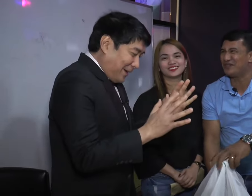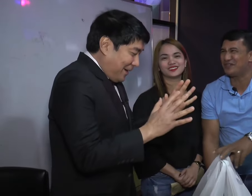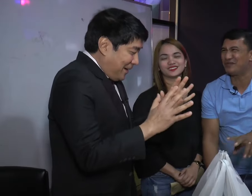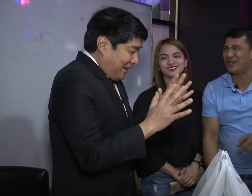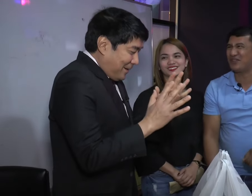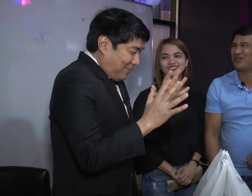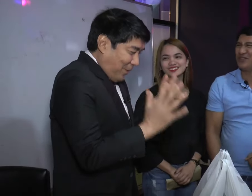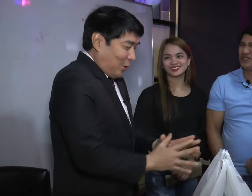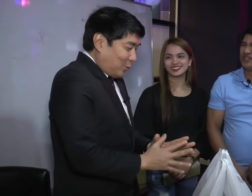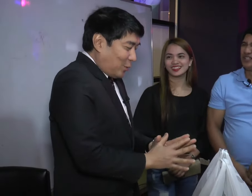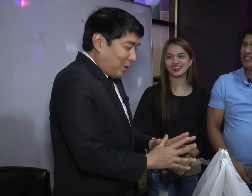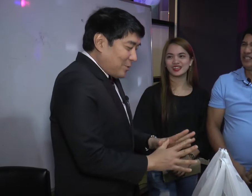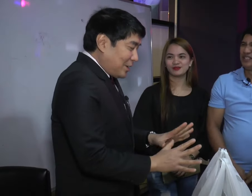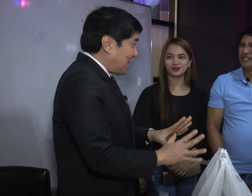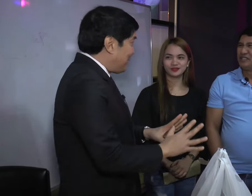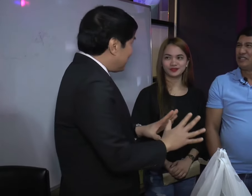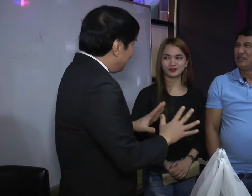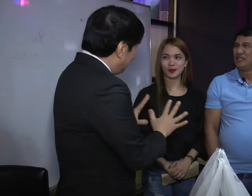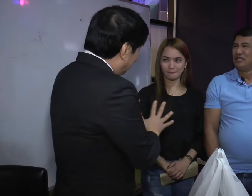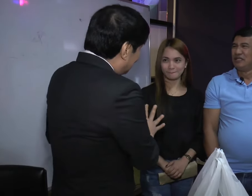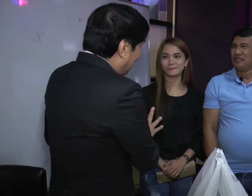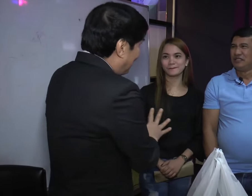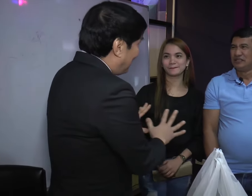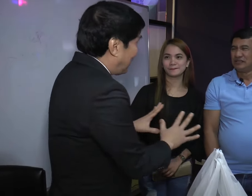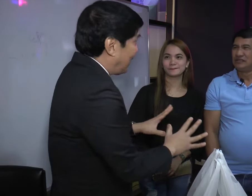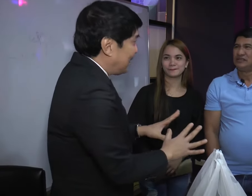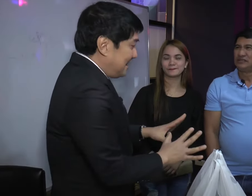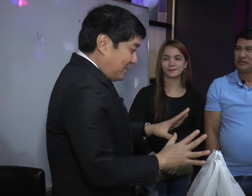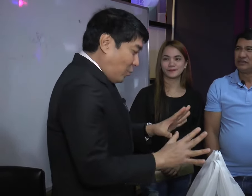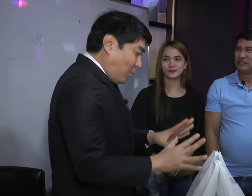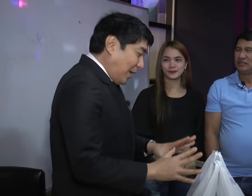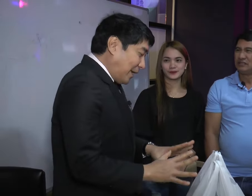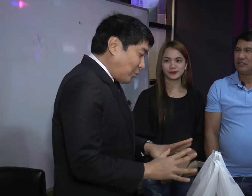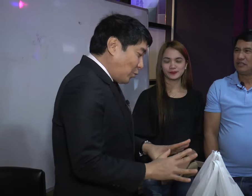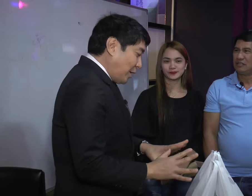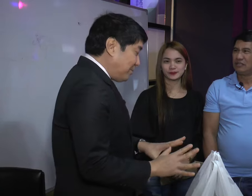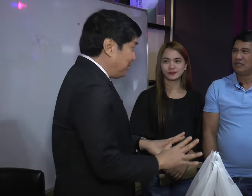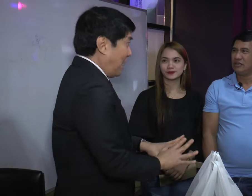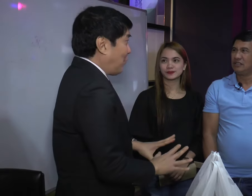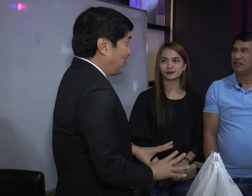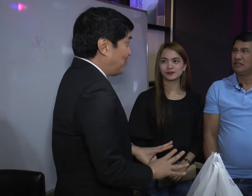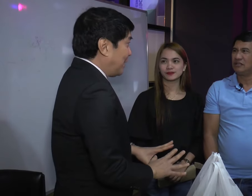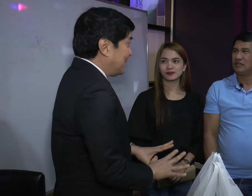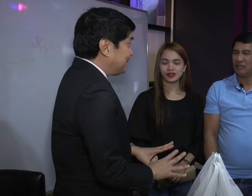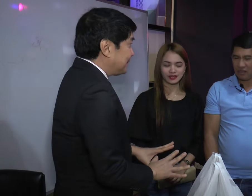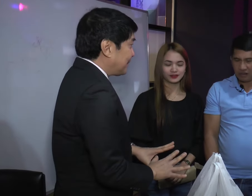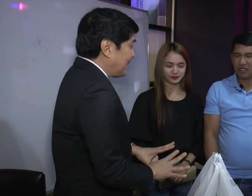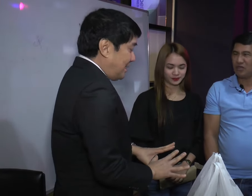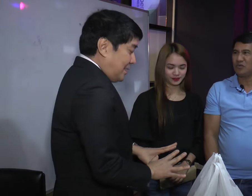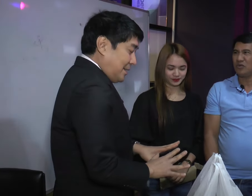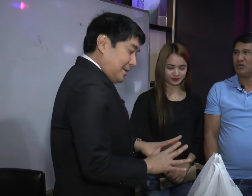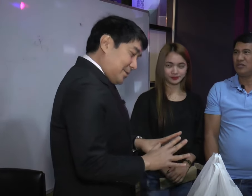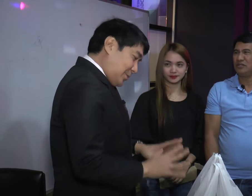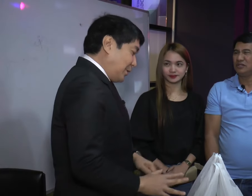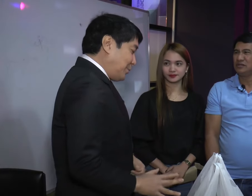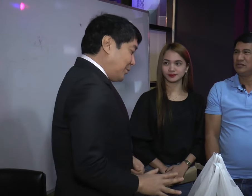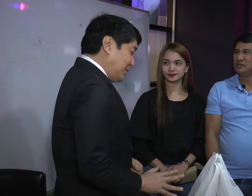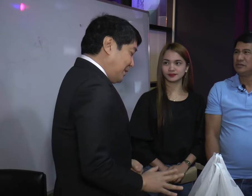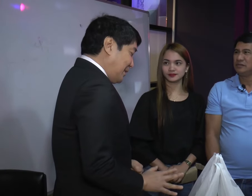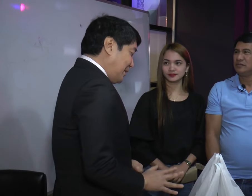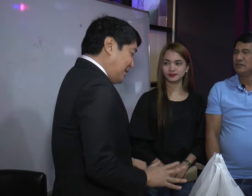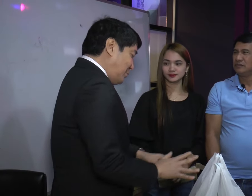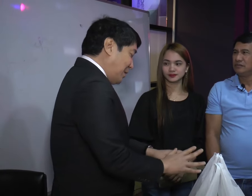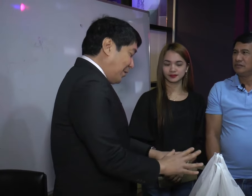Sir, para tulong. Ulit-ulit po namin sinasabi, ma'am, sa aming mga complaint na tulungan, bawal po yan. Ganun po. Sorry